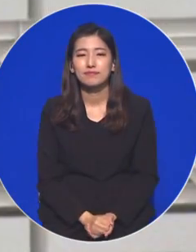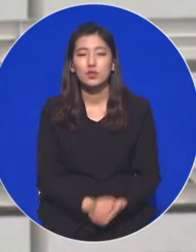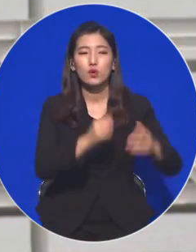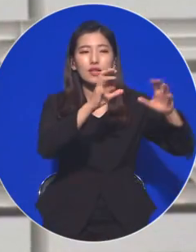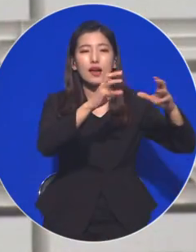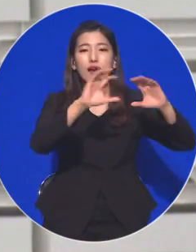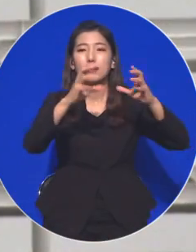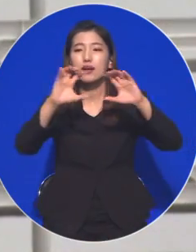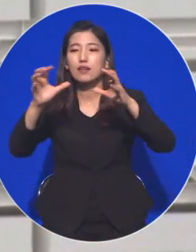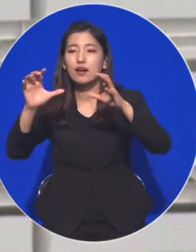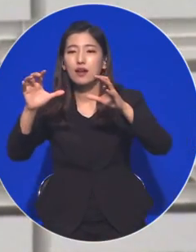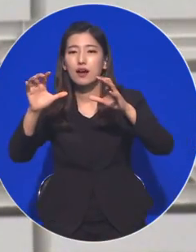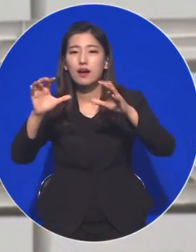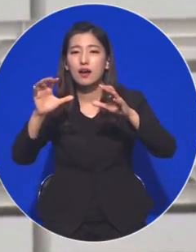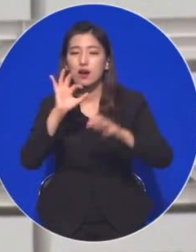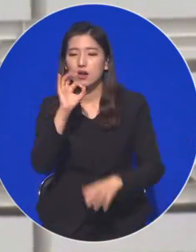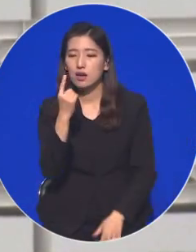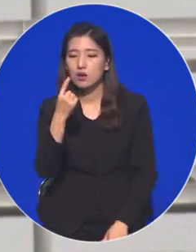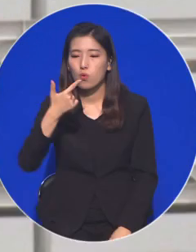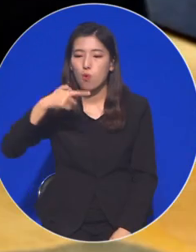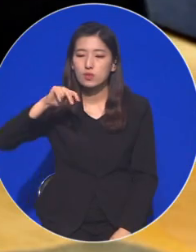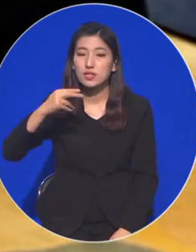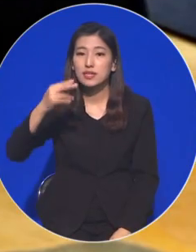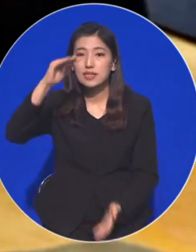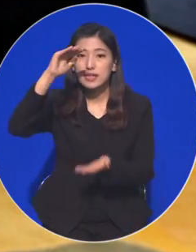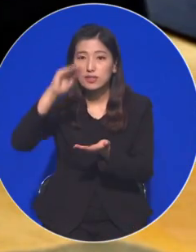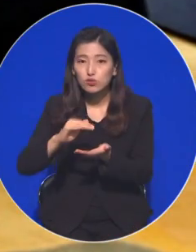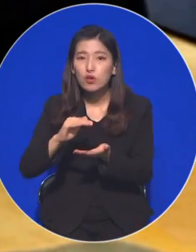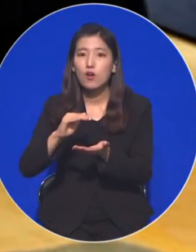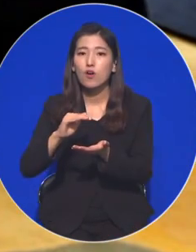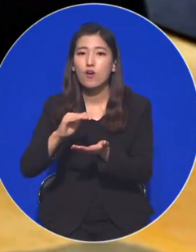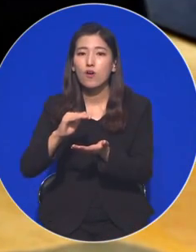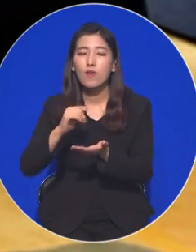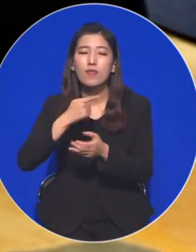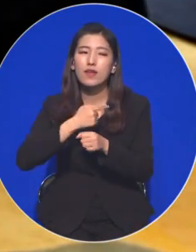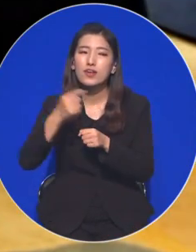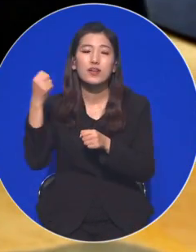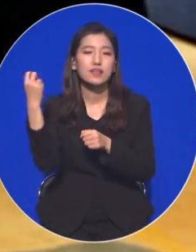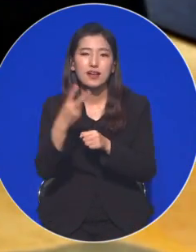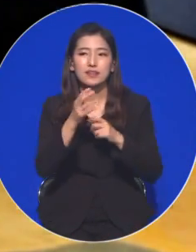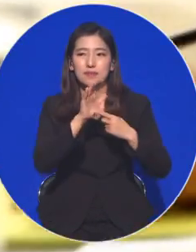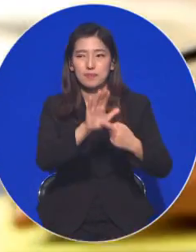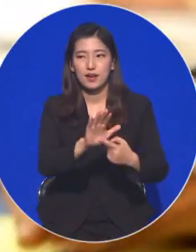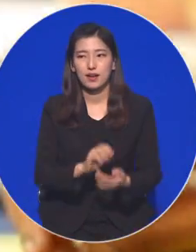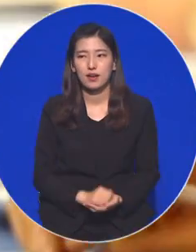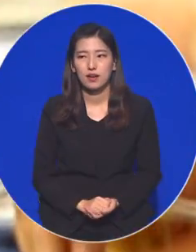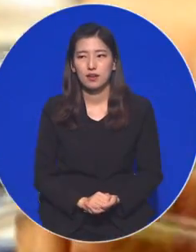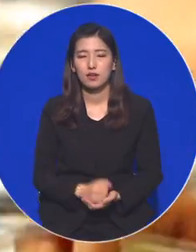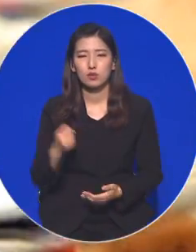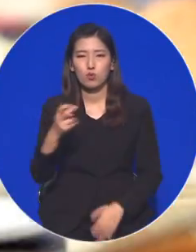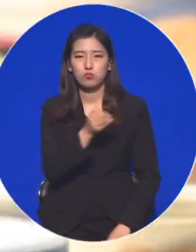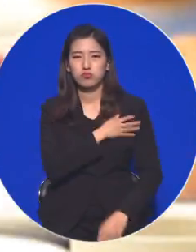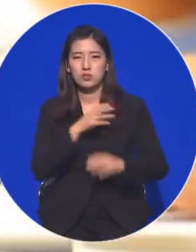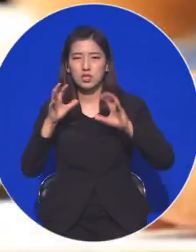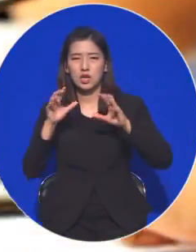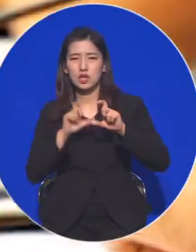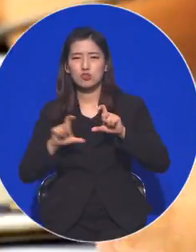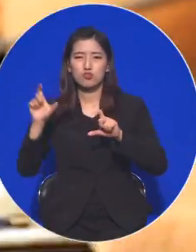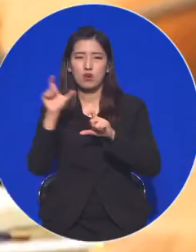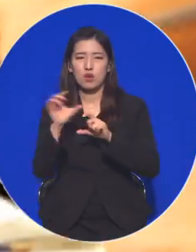내년에 다시 점검하기로 했고요. 선진국들이 내는 기후기금을 2025년까지 더 높이자는 내용도